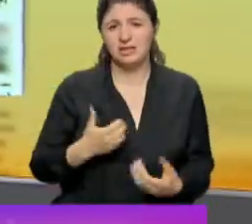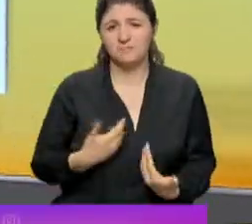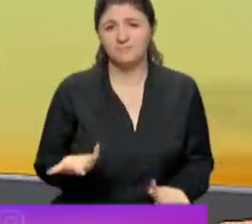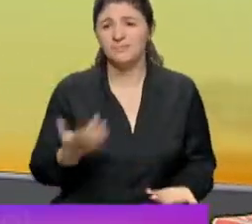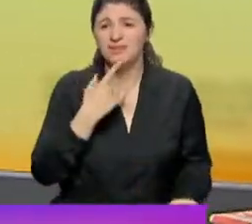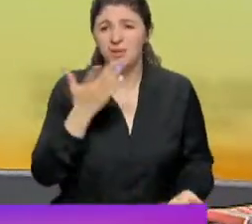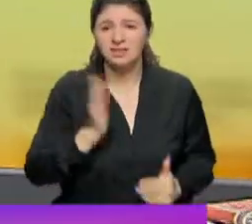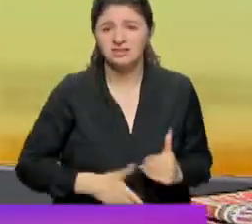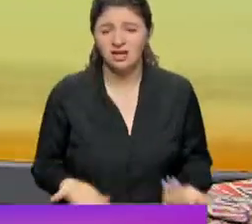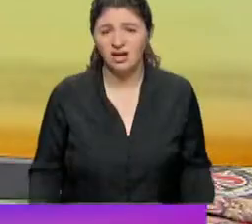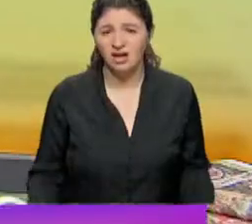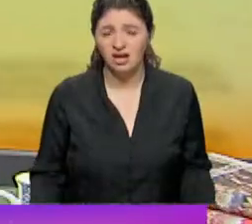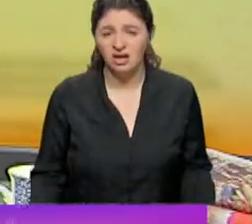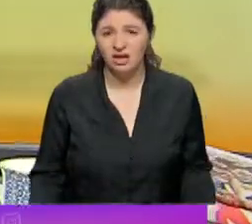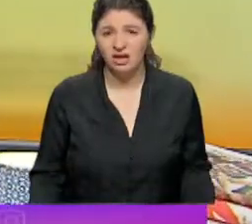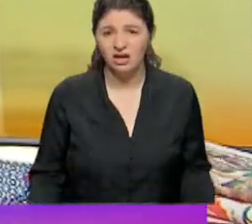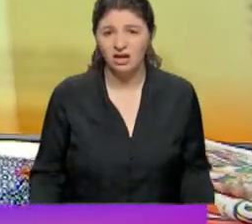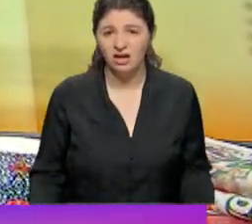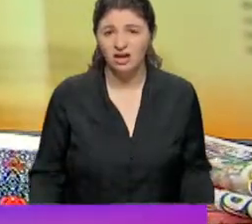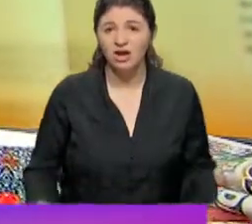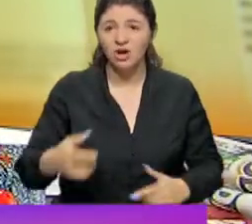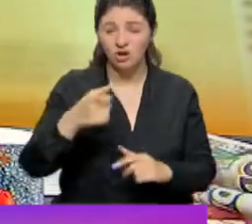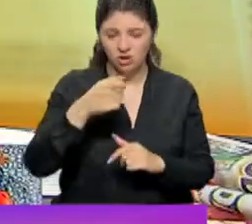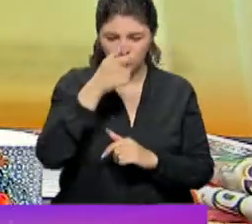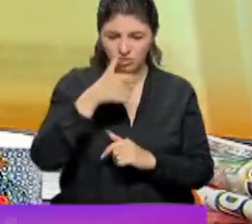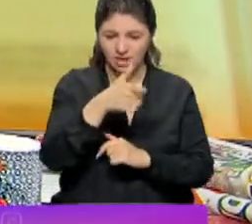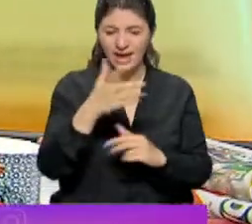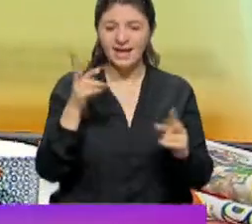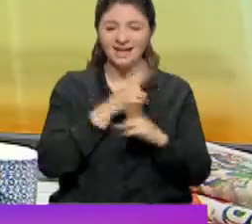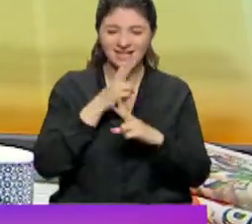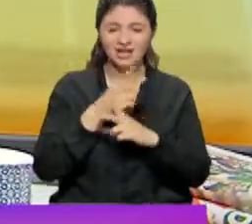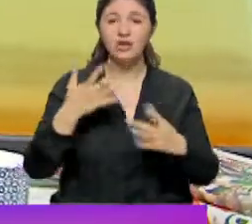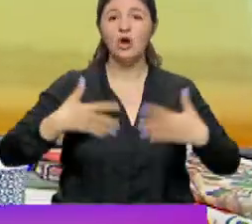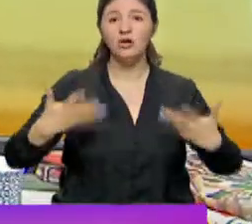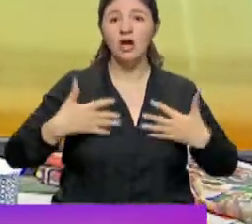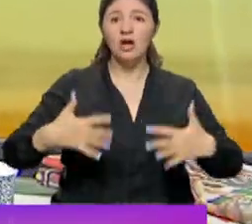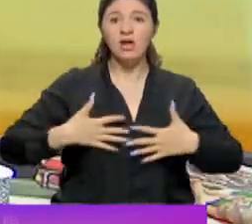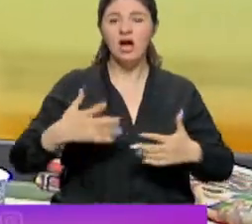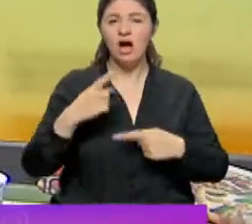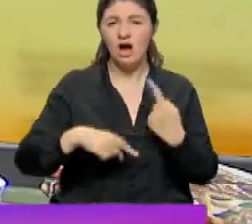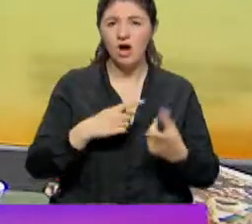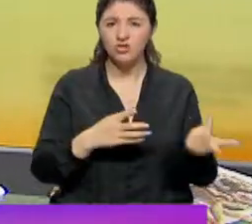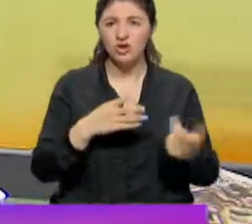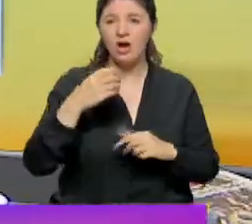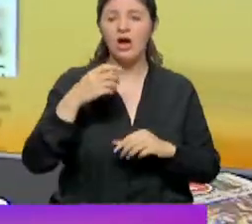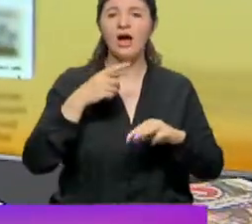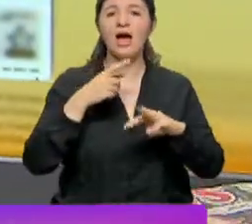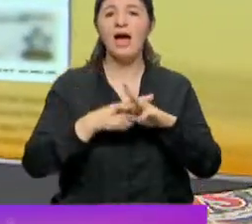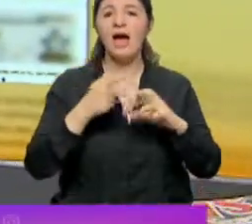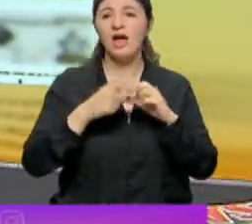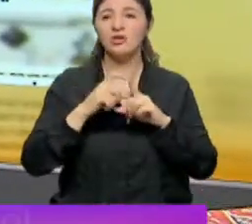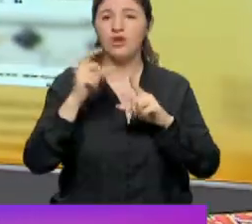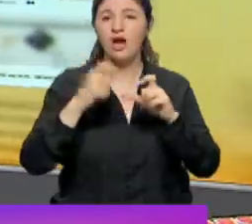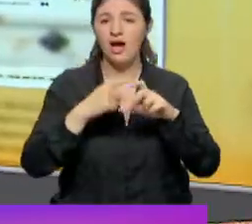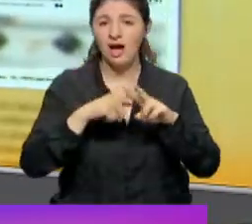ne demek yasak bu ülke neşesini ve coşkusunu arıyor Erdoğan gaygısız